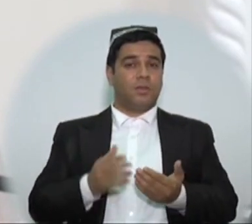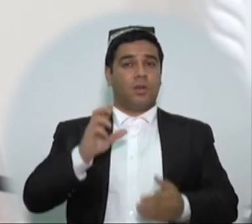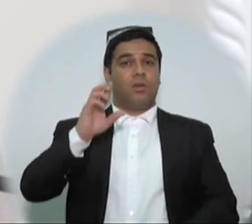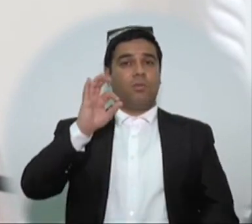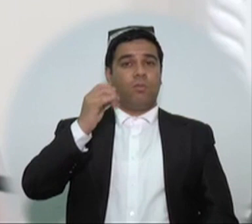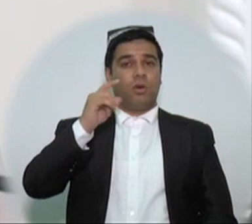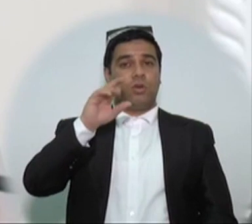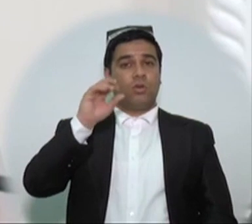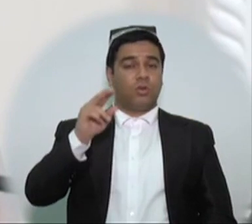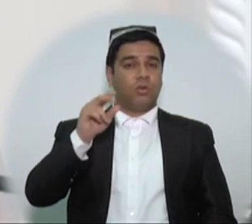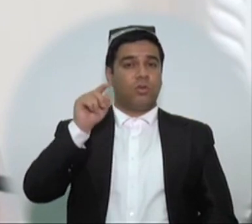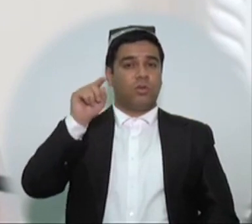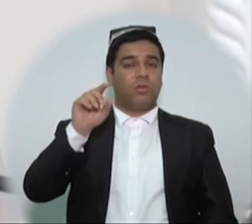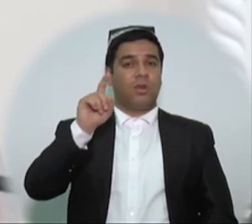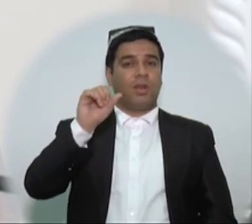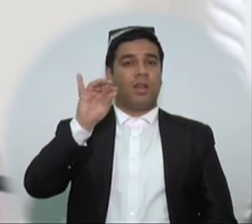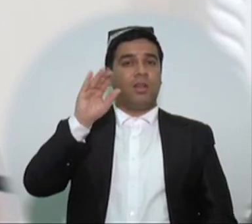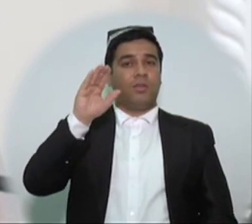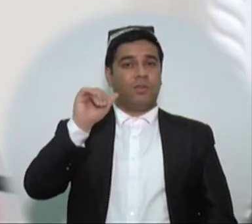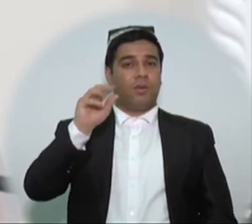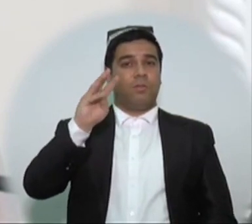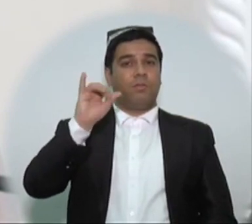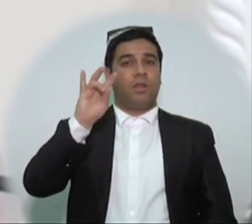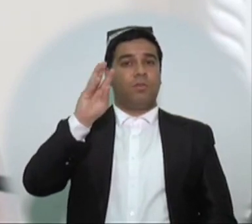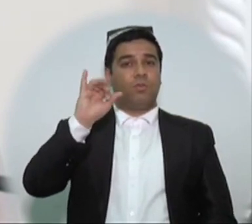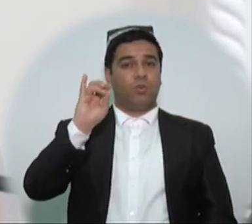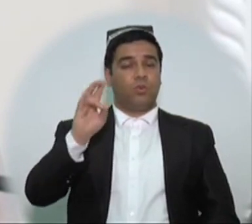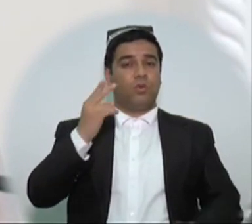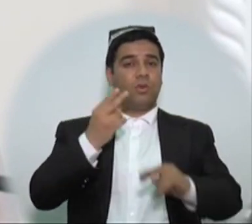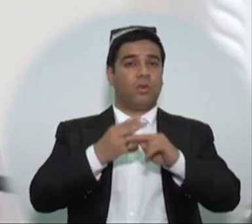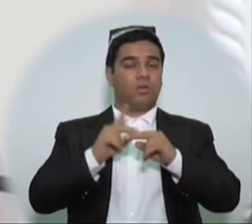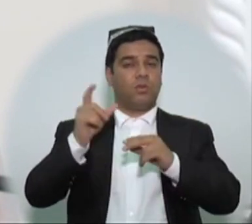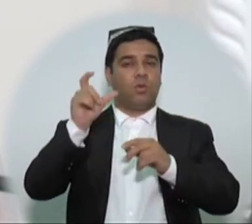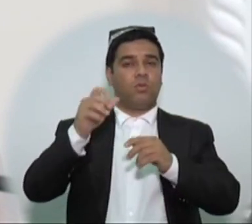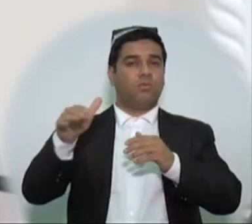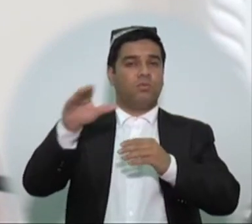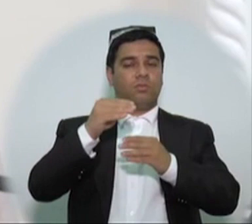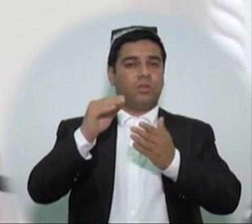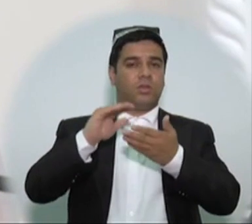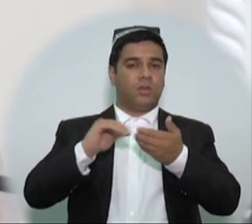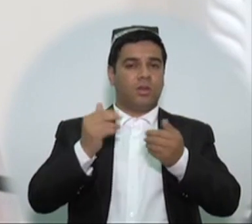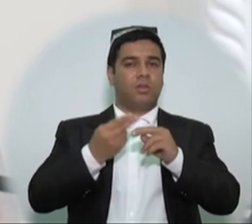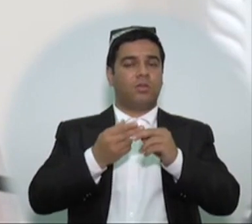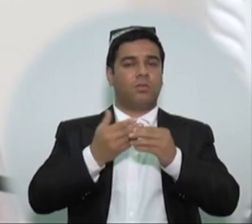Bag'dodning xalifasi Ma'mun o'z ayonlarini chaqirib maslahat qildi.